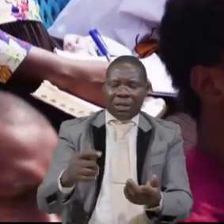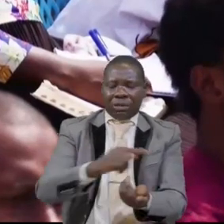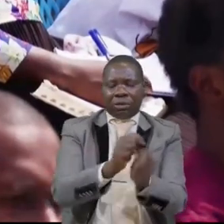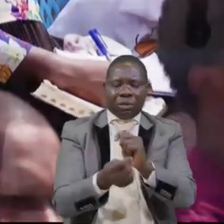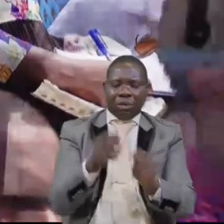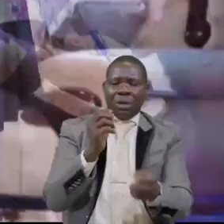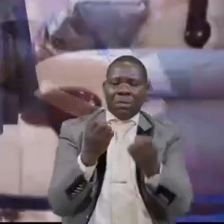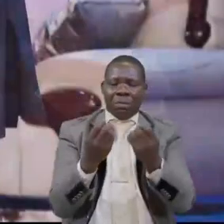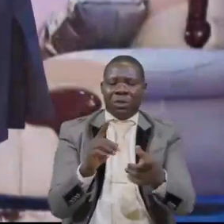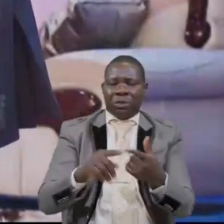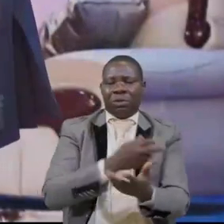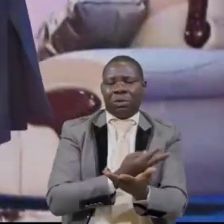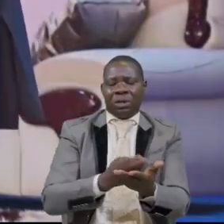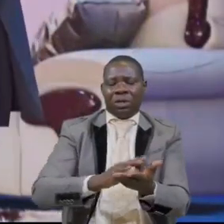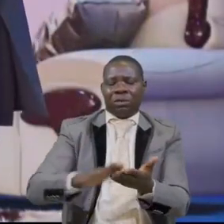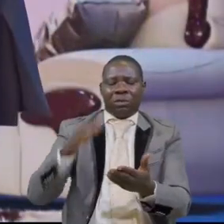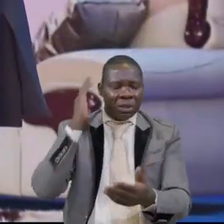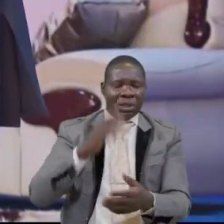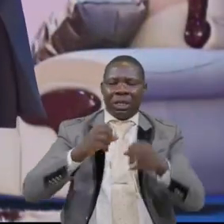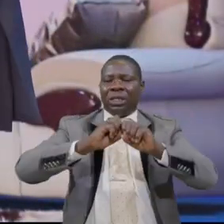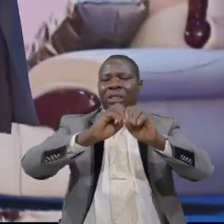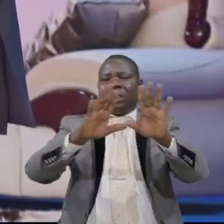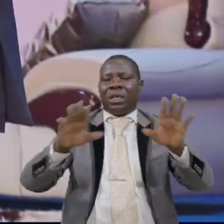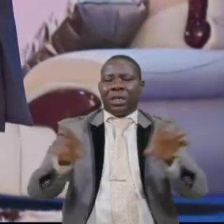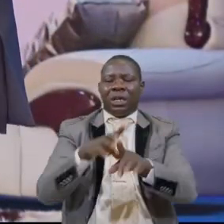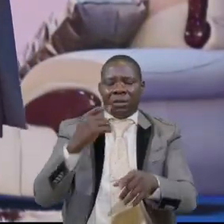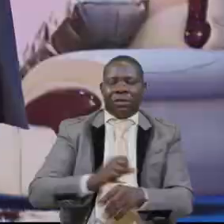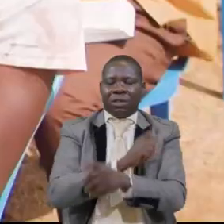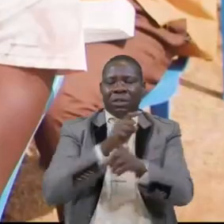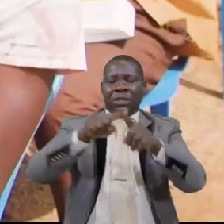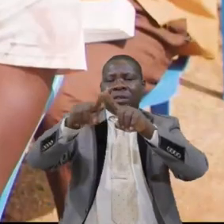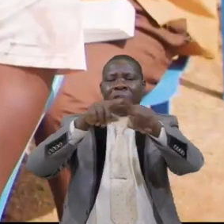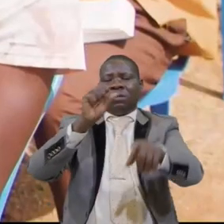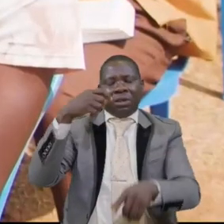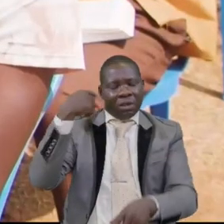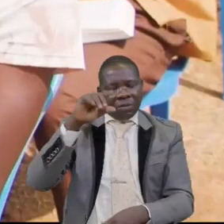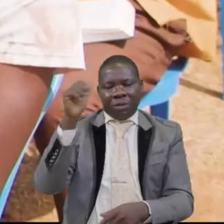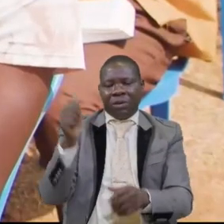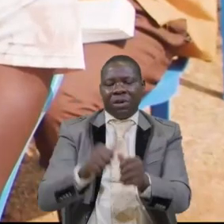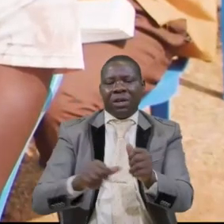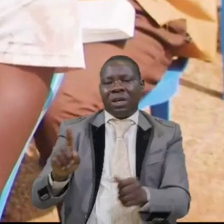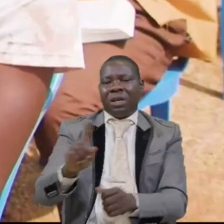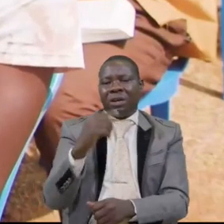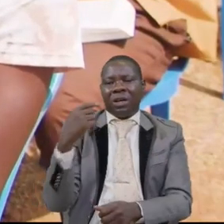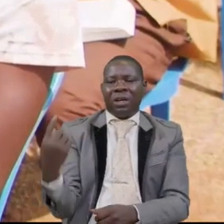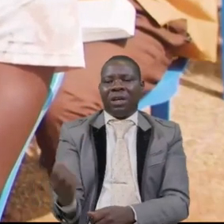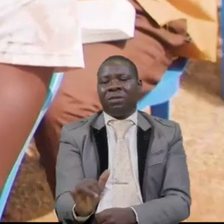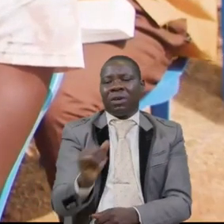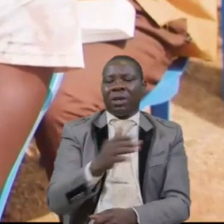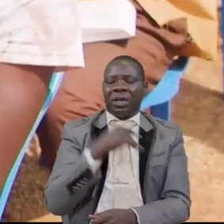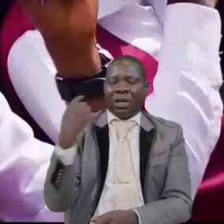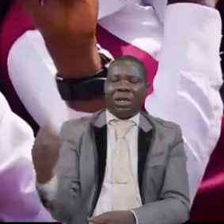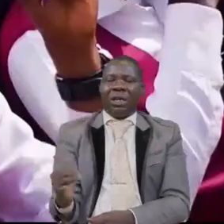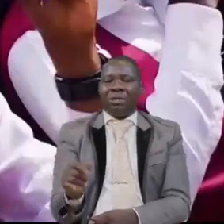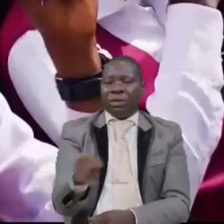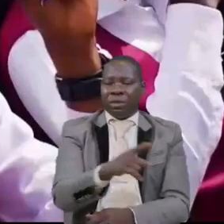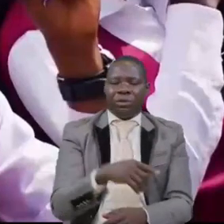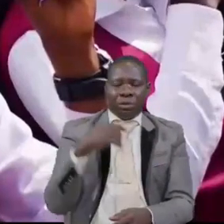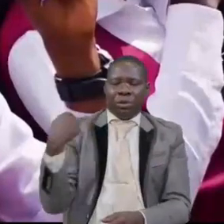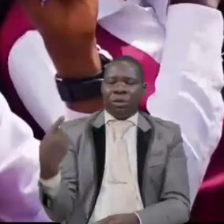justice brilleront comme des étoiles à toujours et à perpétuité. Toi, pour toujours et à